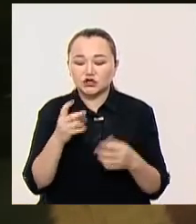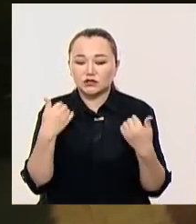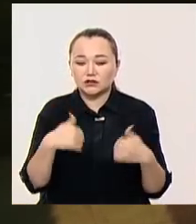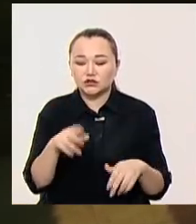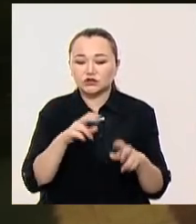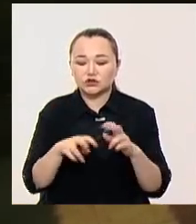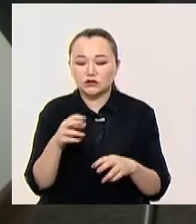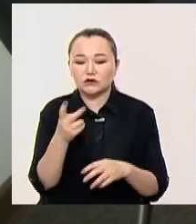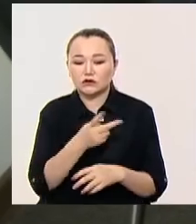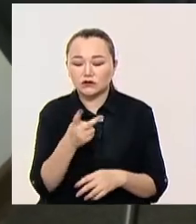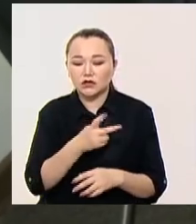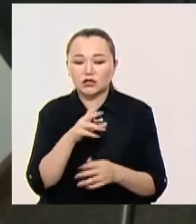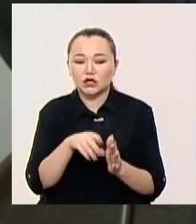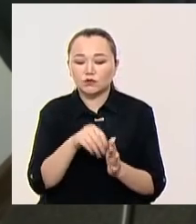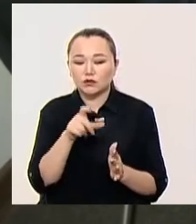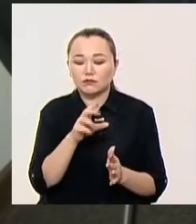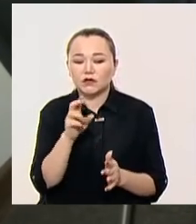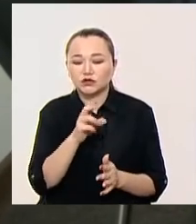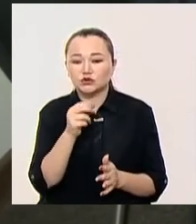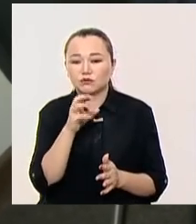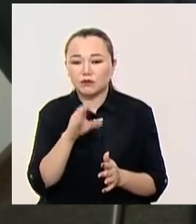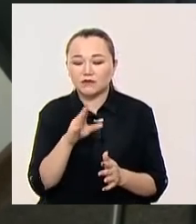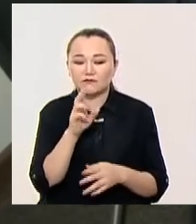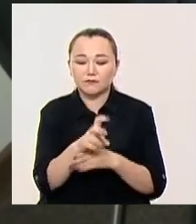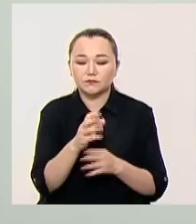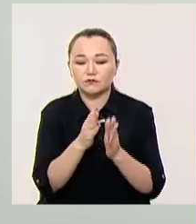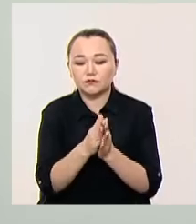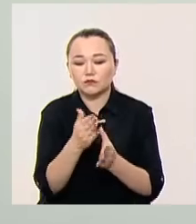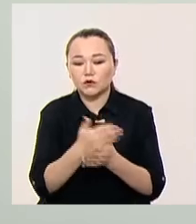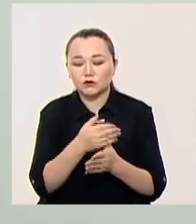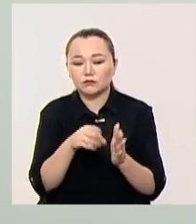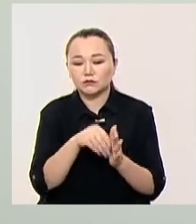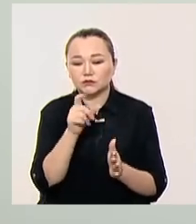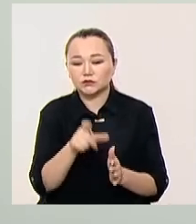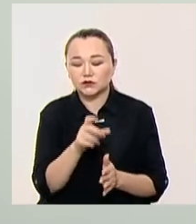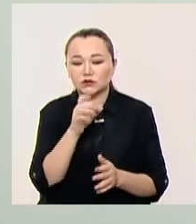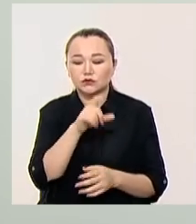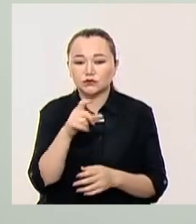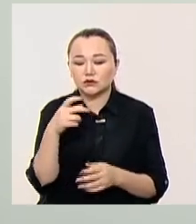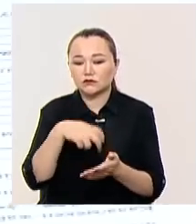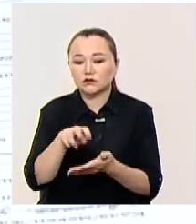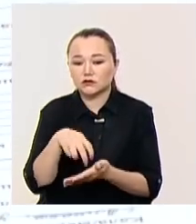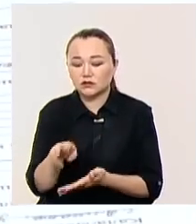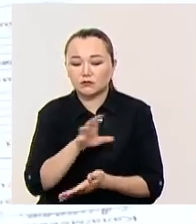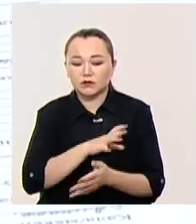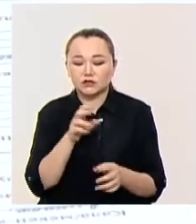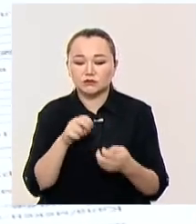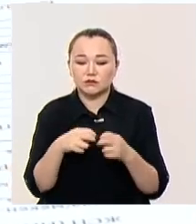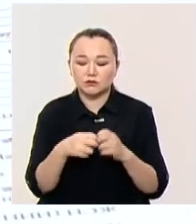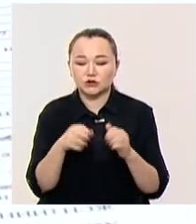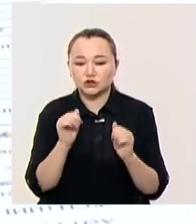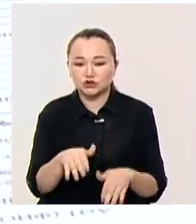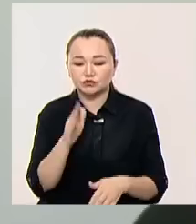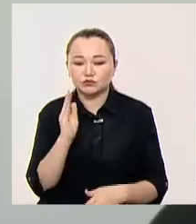табамыз деген екеу депутат Берік Дүйсенбиновтен көмек сұрап барды. Мәжіліс депутаты құзыретті органдарға хат жолдап, мәселені шешеміз деп